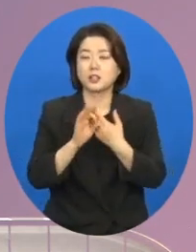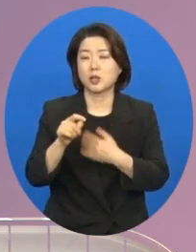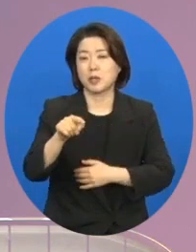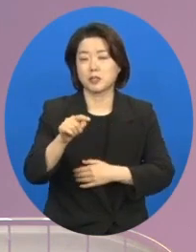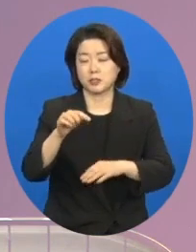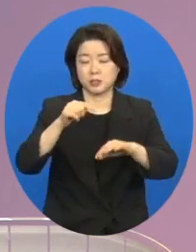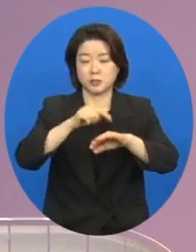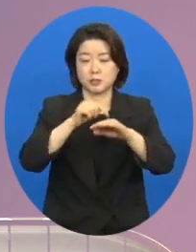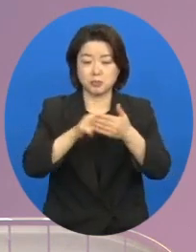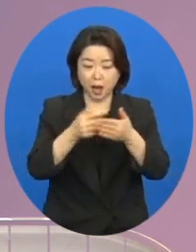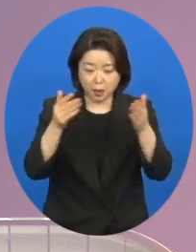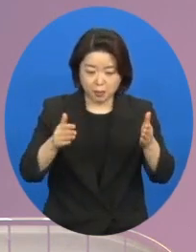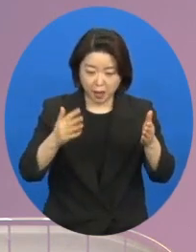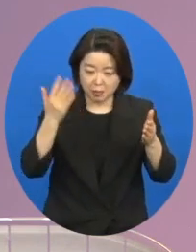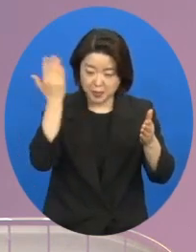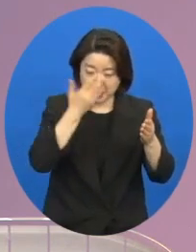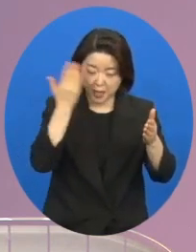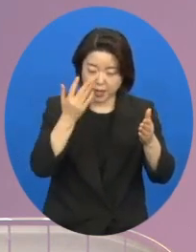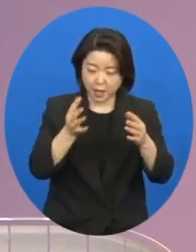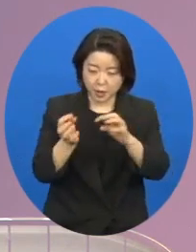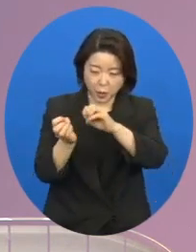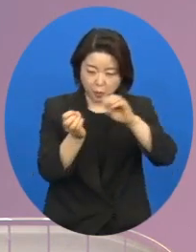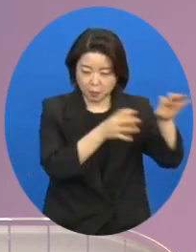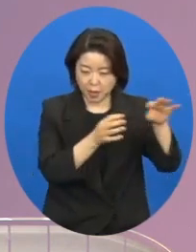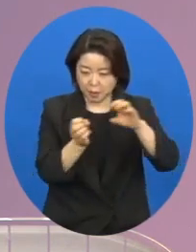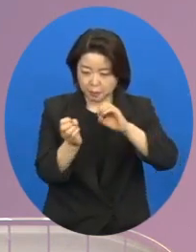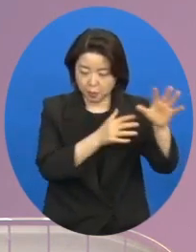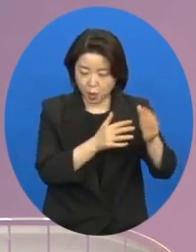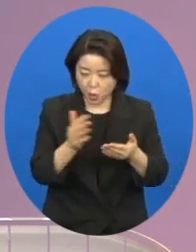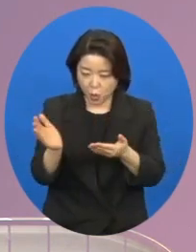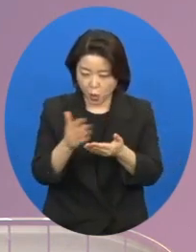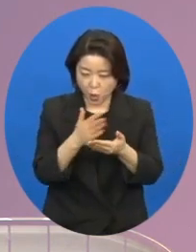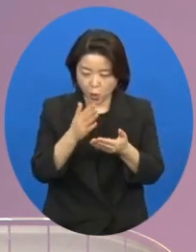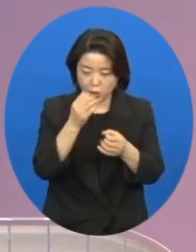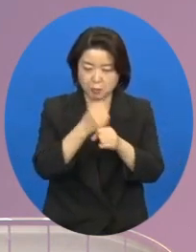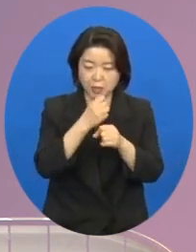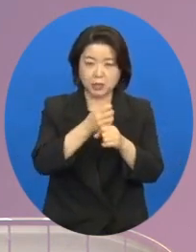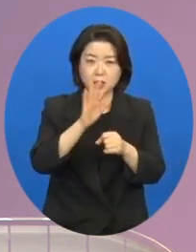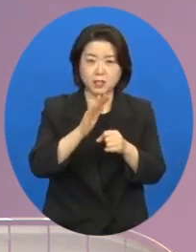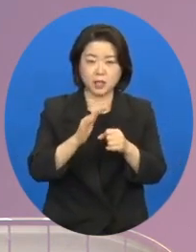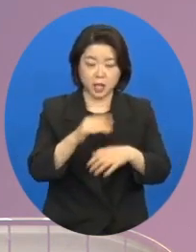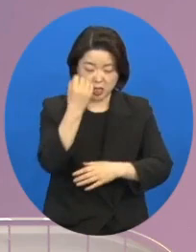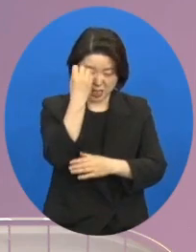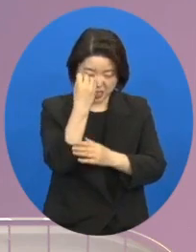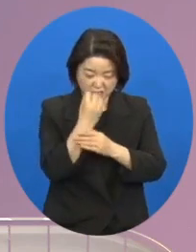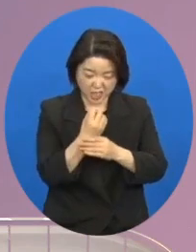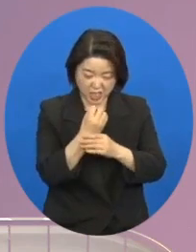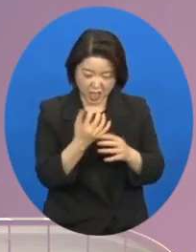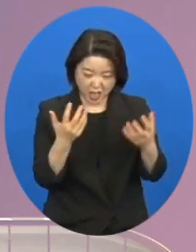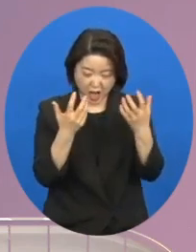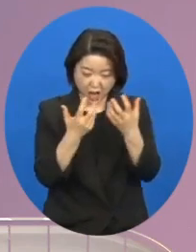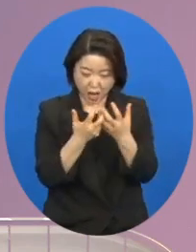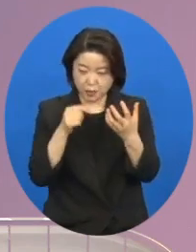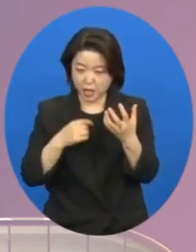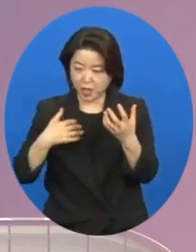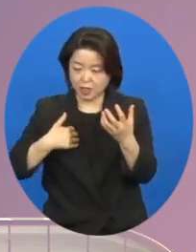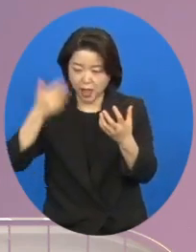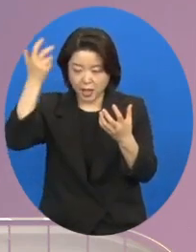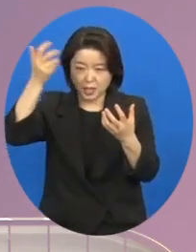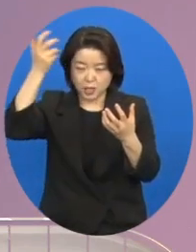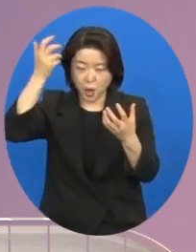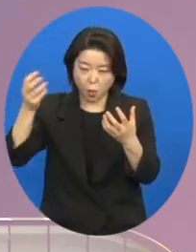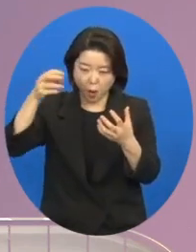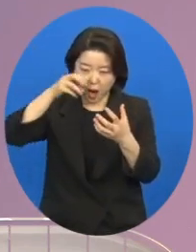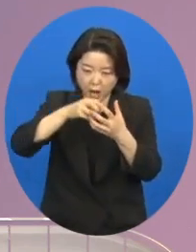마음의 방을 깨끗하게 청소해야만 해요. 그렇지 않으면 썩어 없어질 것들과 함께 내 영혼도